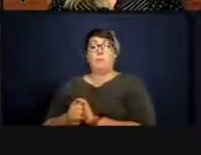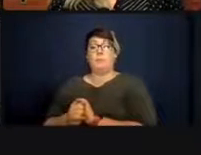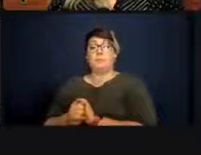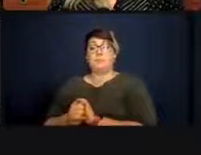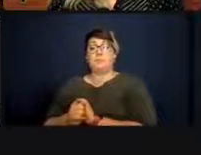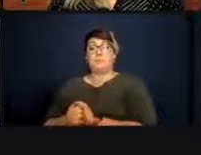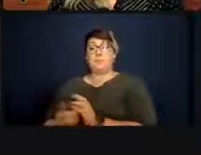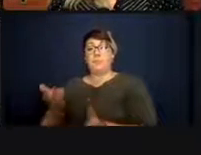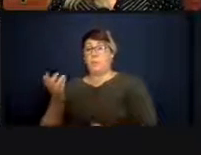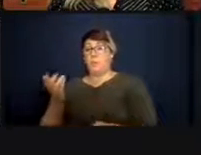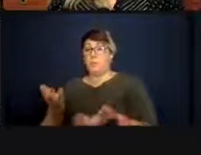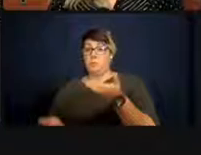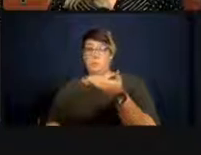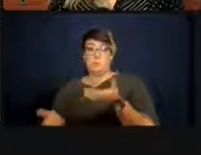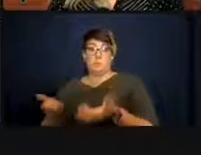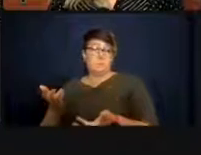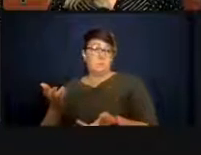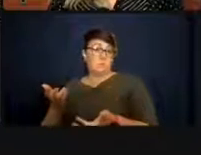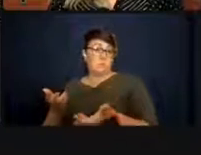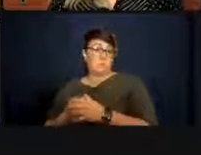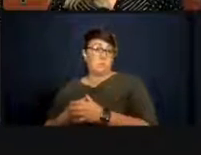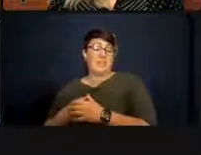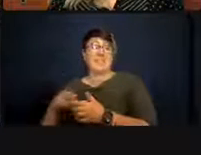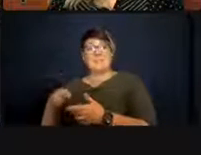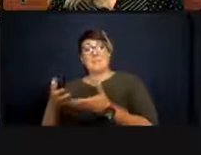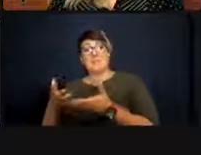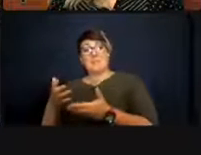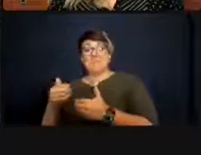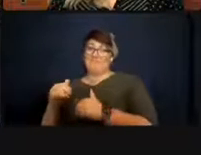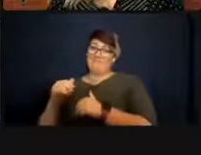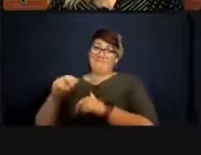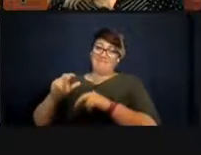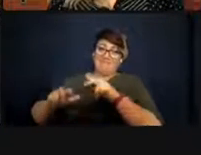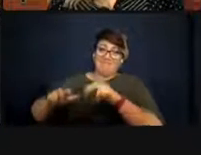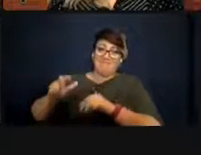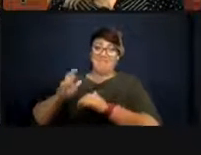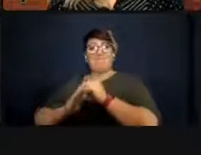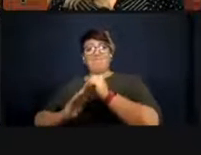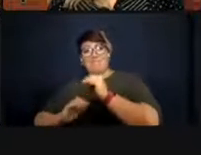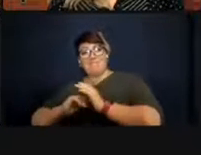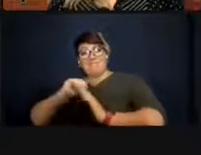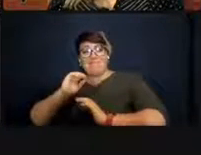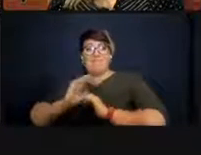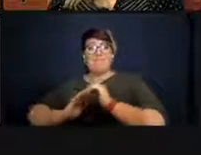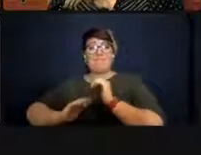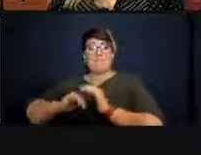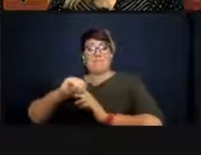لا يمكنها في المستقبل الحصول على برنامج ماجنت. قد تكون هذه الأمور